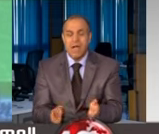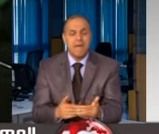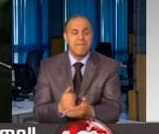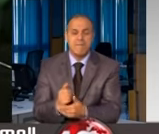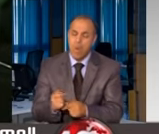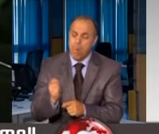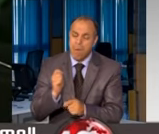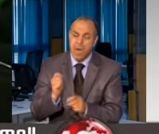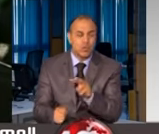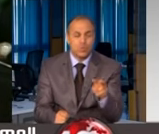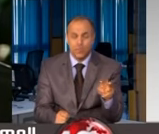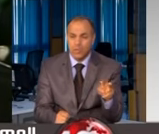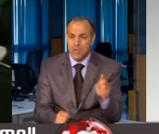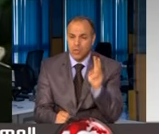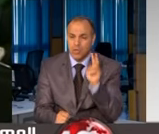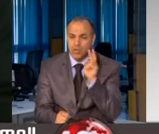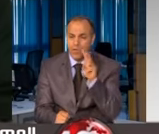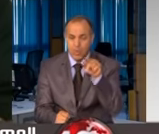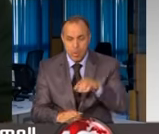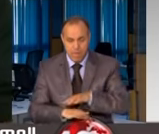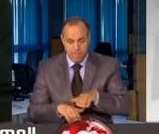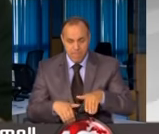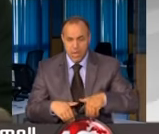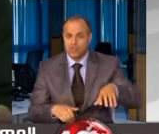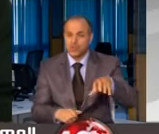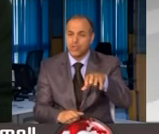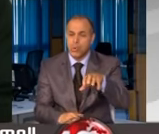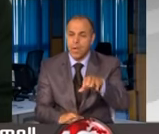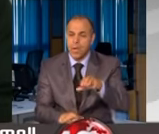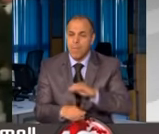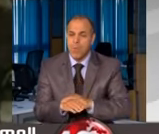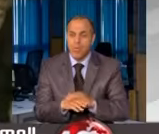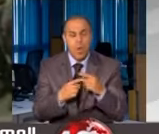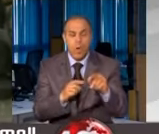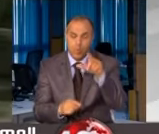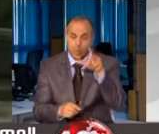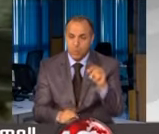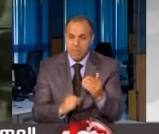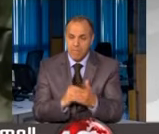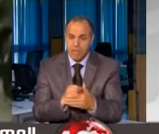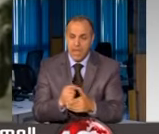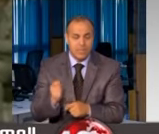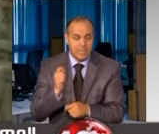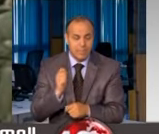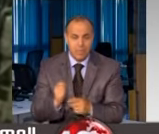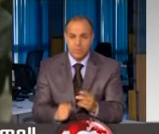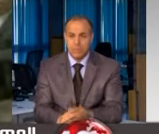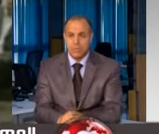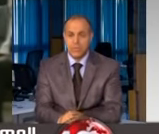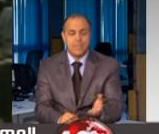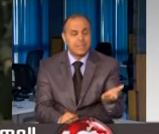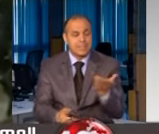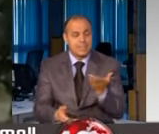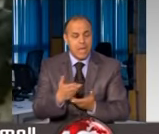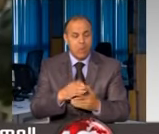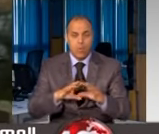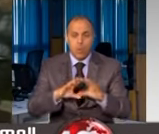البرية والبحرية شهده اليوم الختامي الجهوي حول الحوار الوطني للفلاحة والصيد البحري. بتعاون الجميع